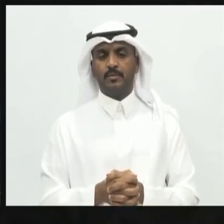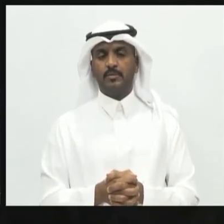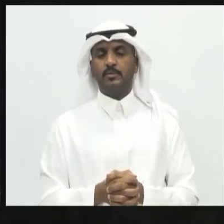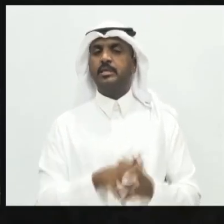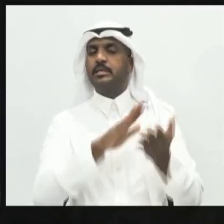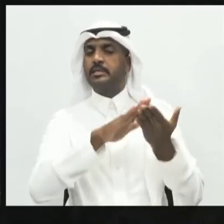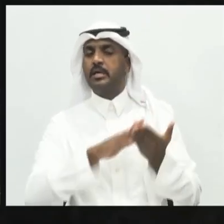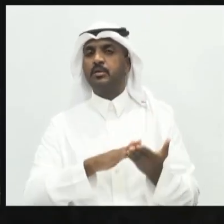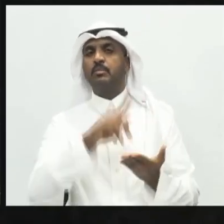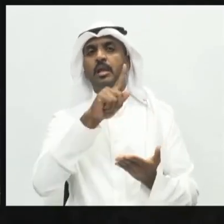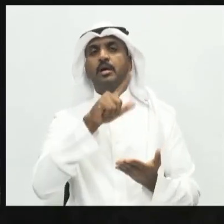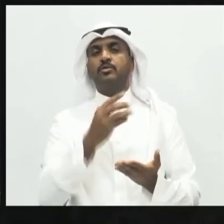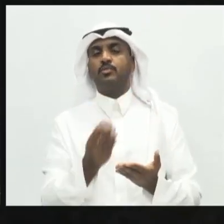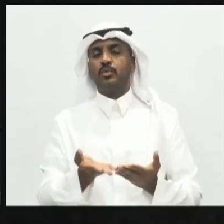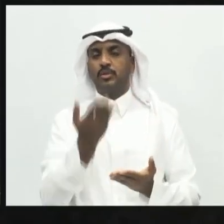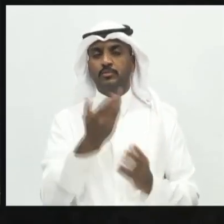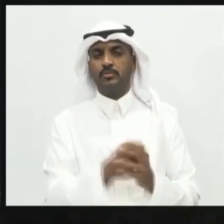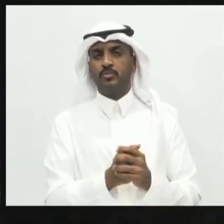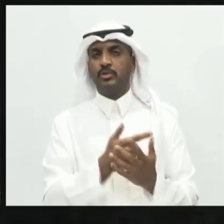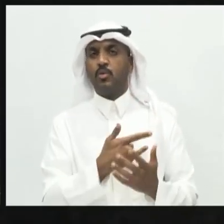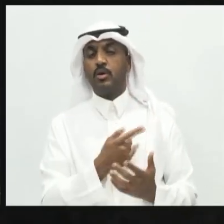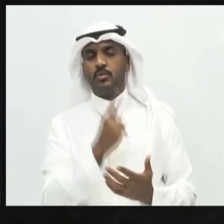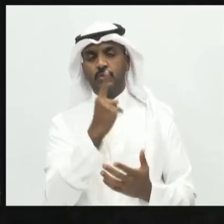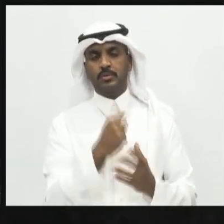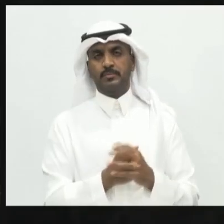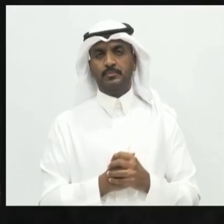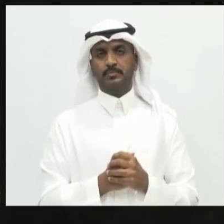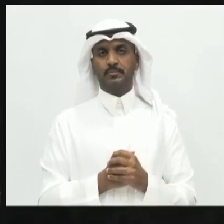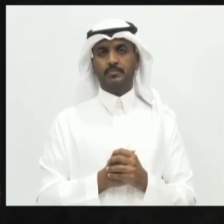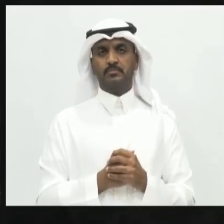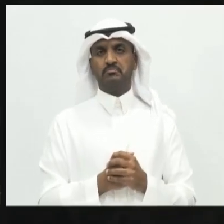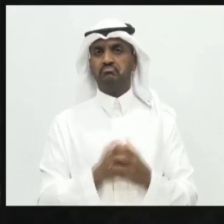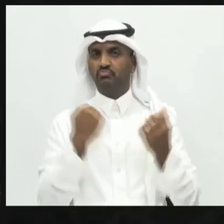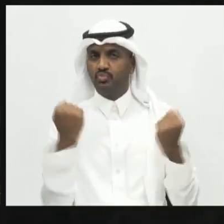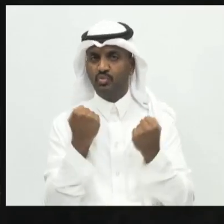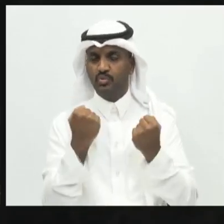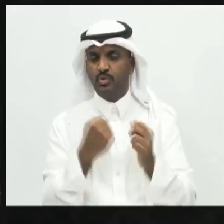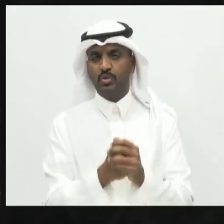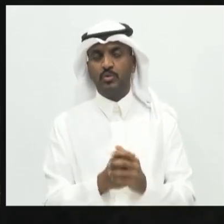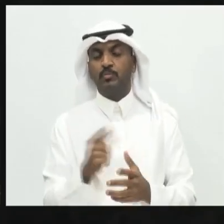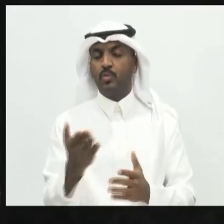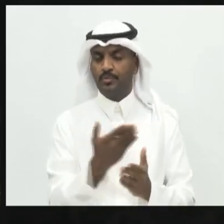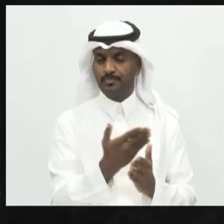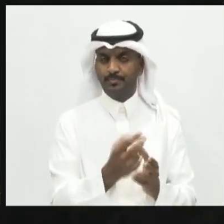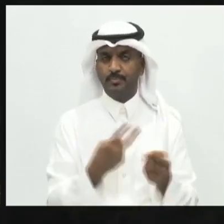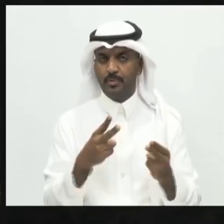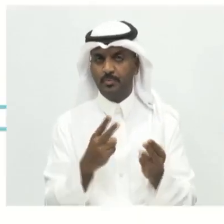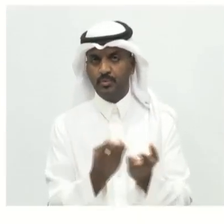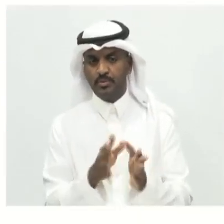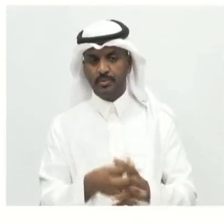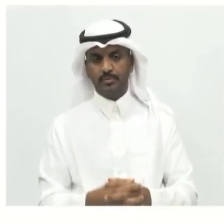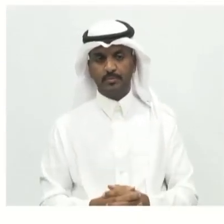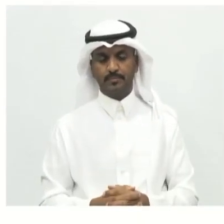نستعين بالله سبحانه وتعالى ونتوكل عليه كل همه وجد ونشاط ونبدا في درسنا